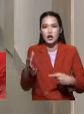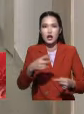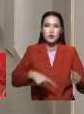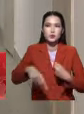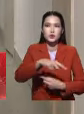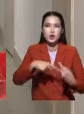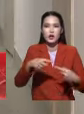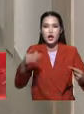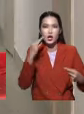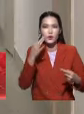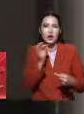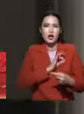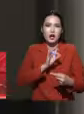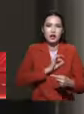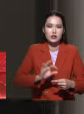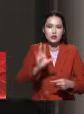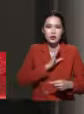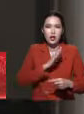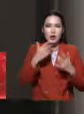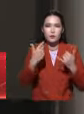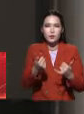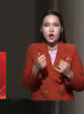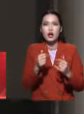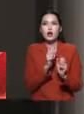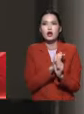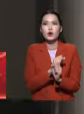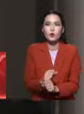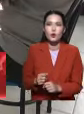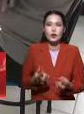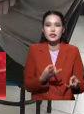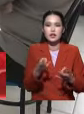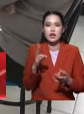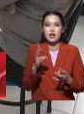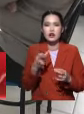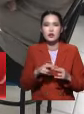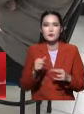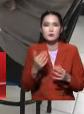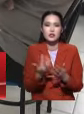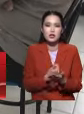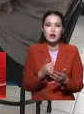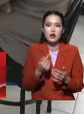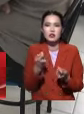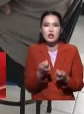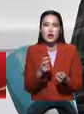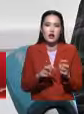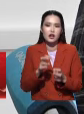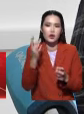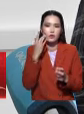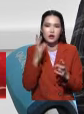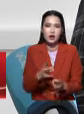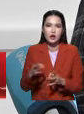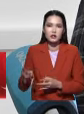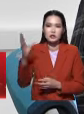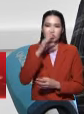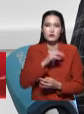шығынға батқан. Сондықтан да студенттер үйінің бастапқы құны келісім шартта көрсетілген қаржыдан тым жоғары болыпты. Жобалық